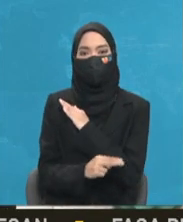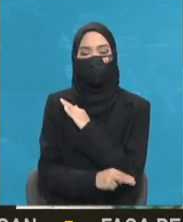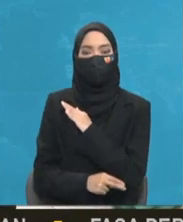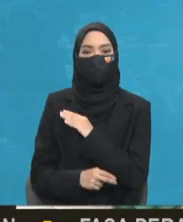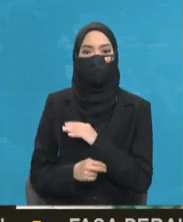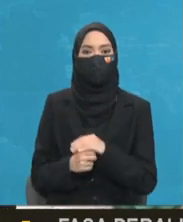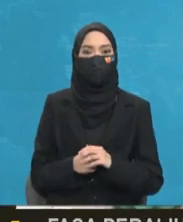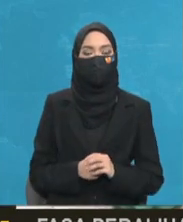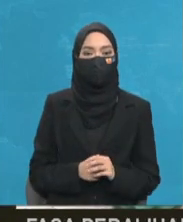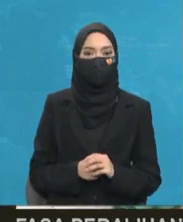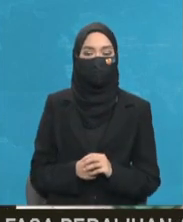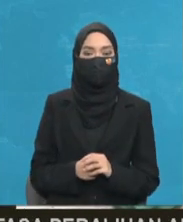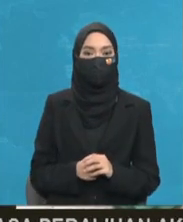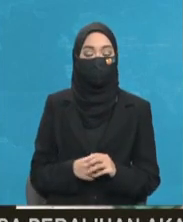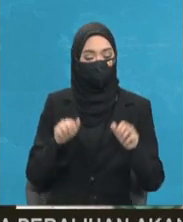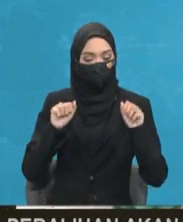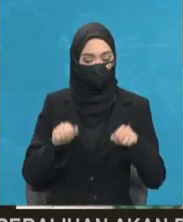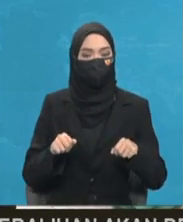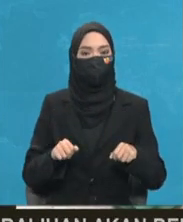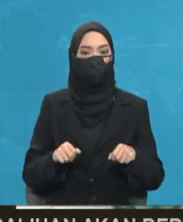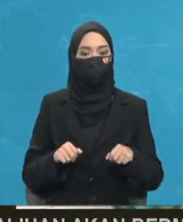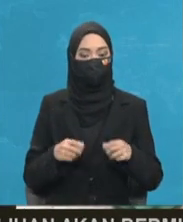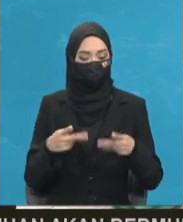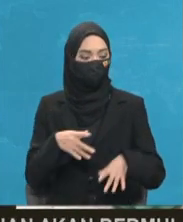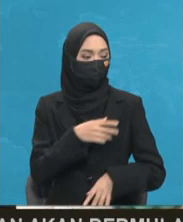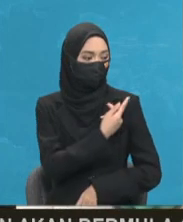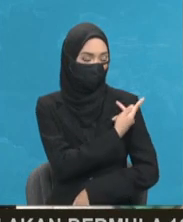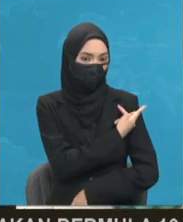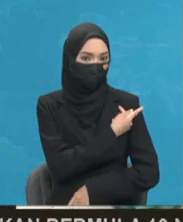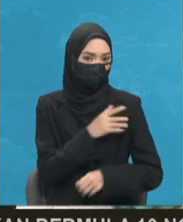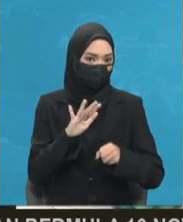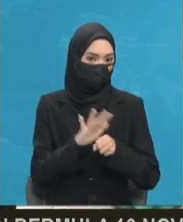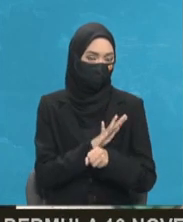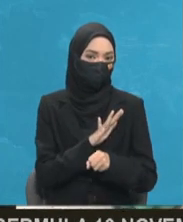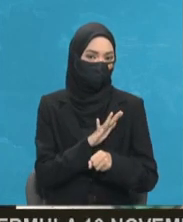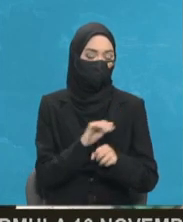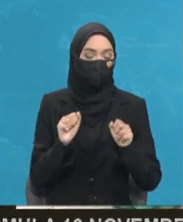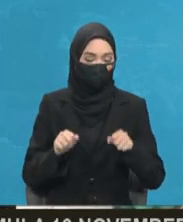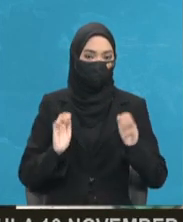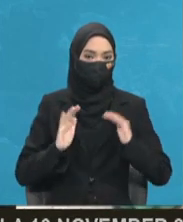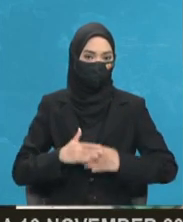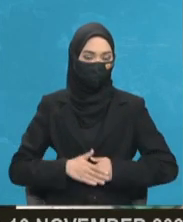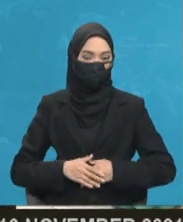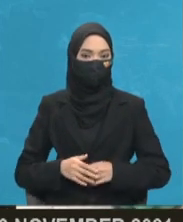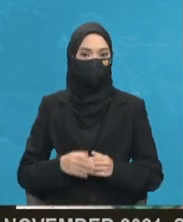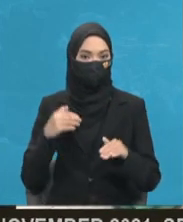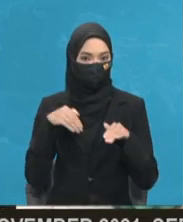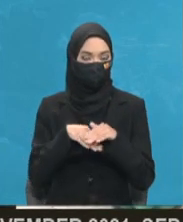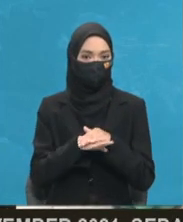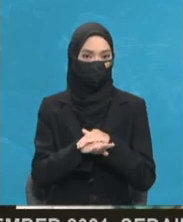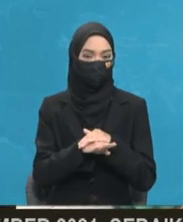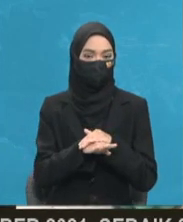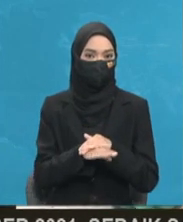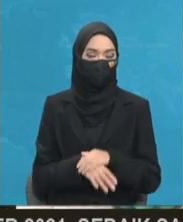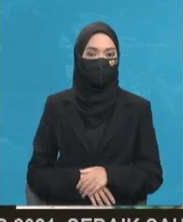individu yang telah melengkapkan fraksinasi mereka dan hati keramaian adalah tetap lu kepada jumlah